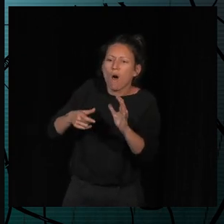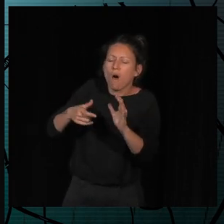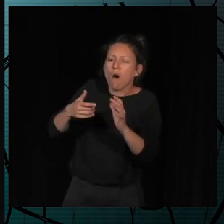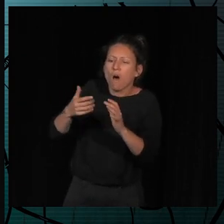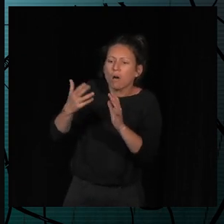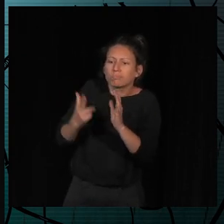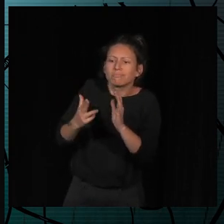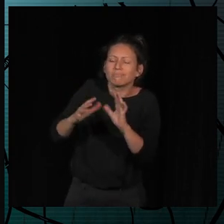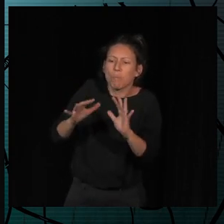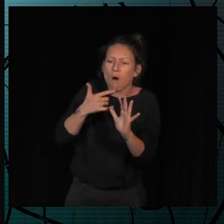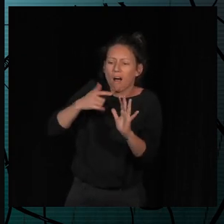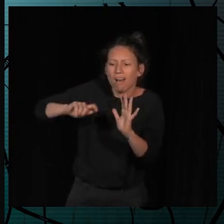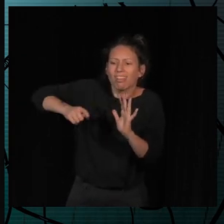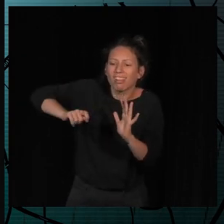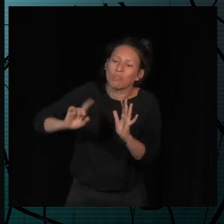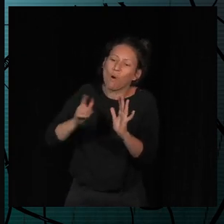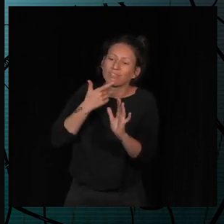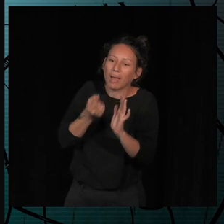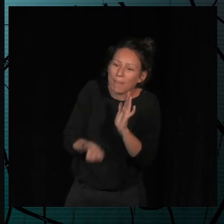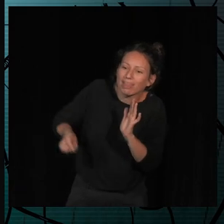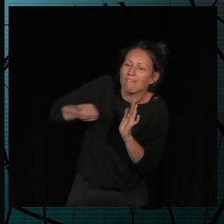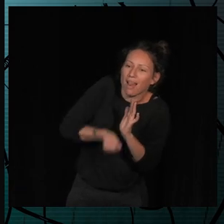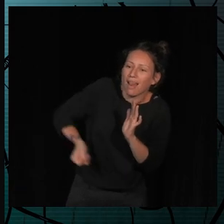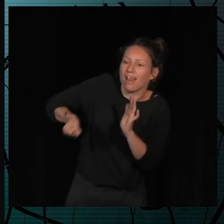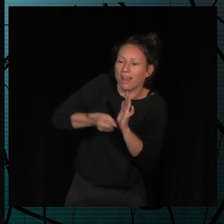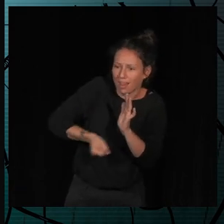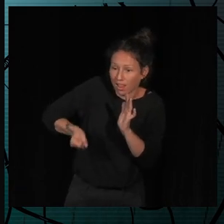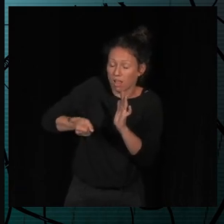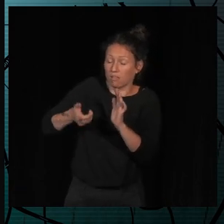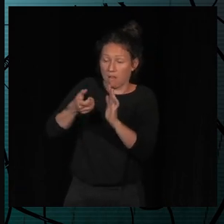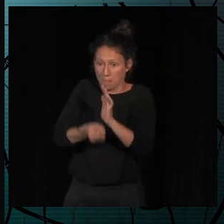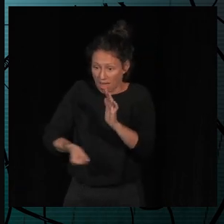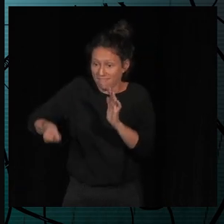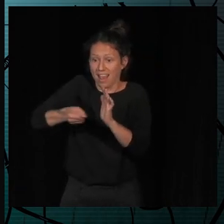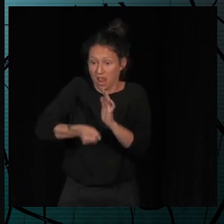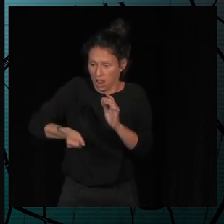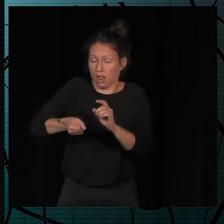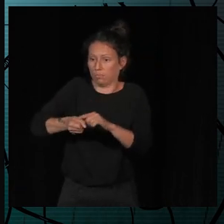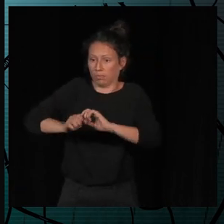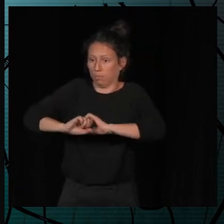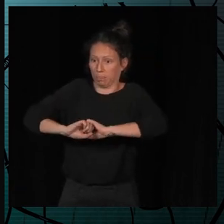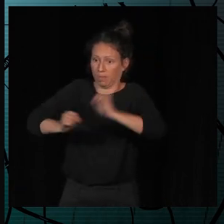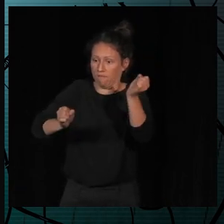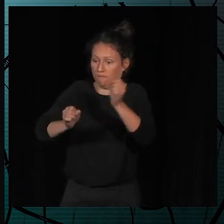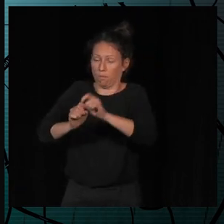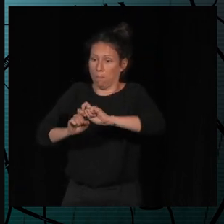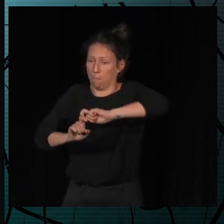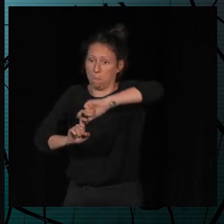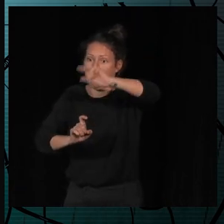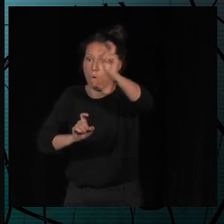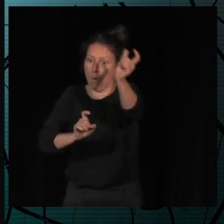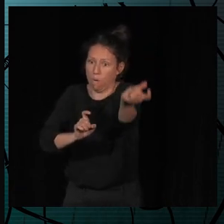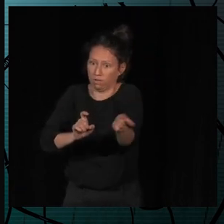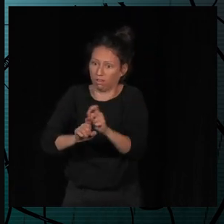moment-là la manivelle un retour de manivelle et il y a une phalange du conducteur qui saute donc a du sang et aner dit c'était